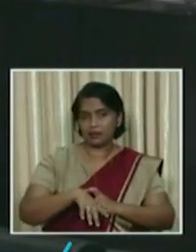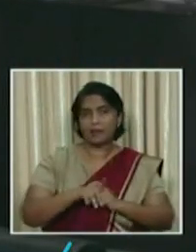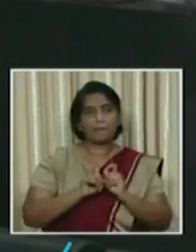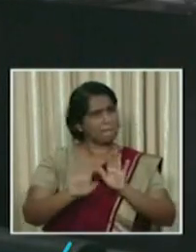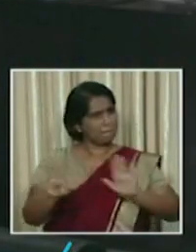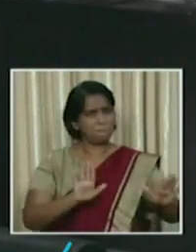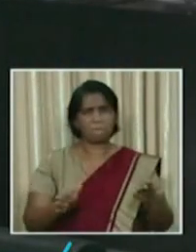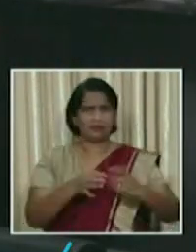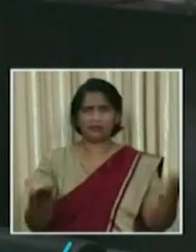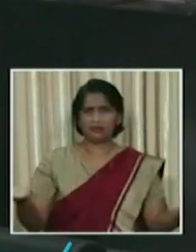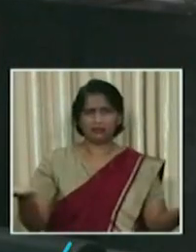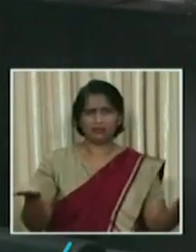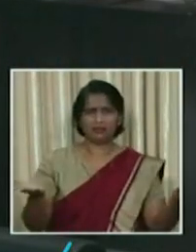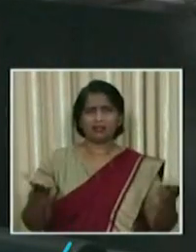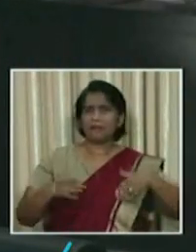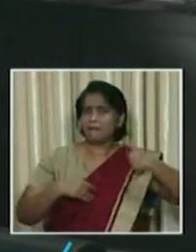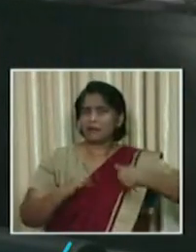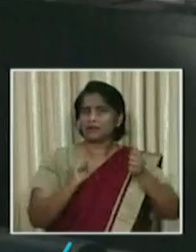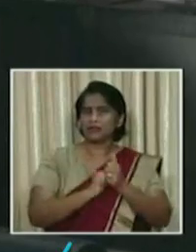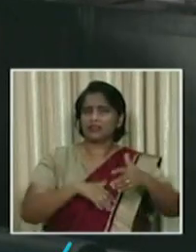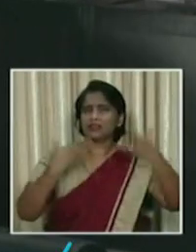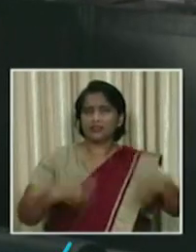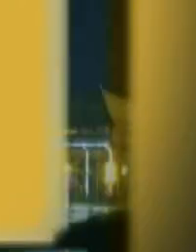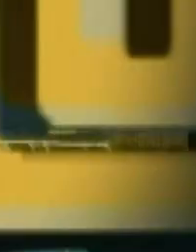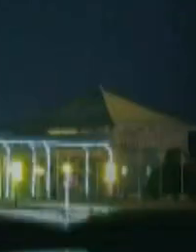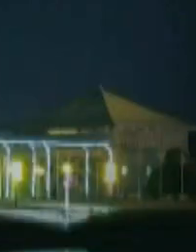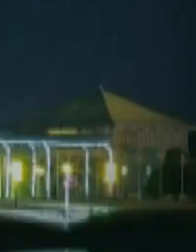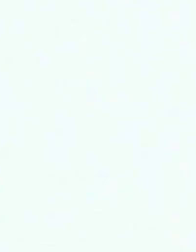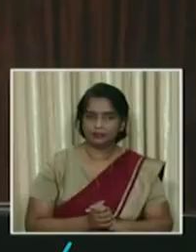කරන මේ අතරමැදදී ප්‍රශ්න අහනවා. ප්‍රධාන කටයුතු ටිකවත් අවසන් කරන්න ඔබතුමා.